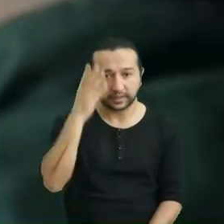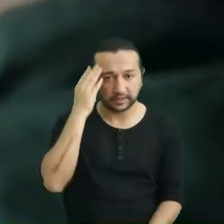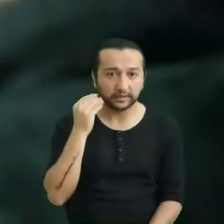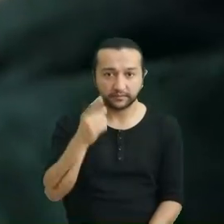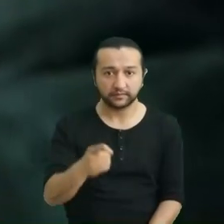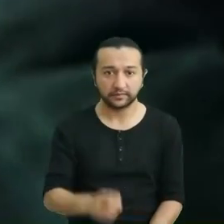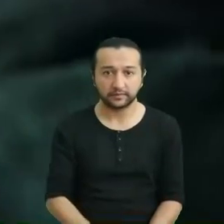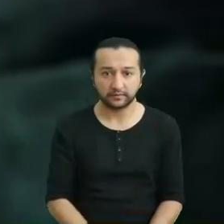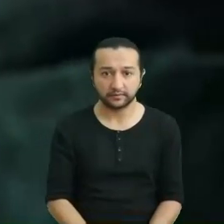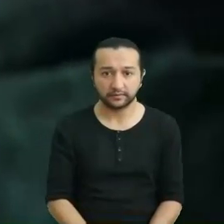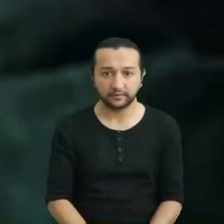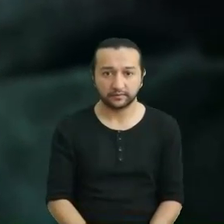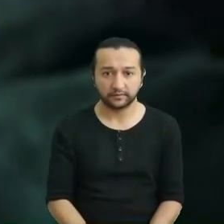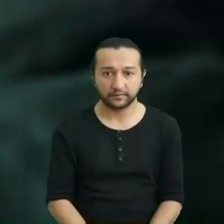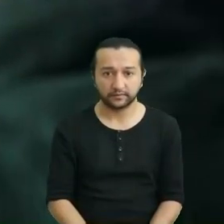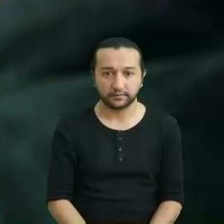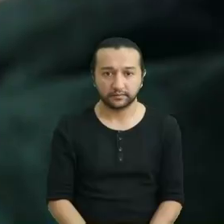Anladın mı?